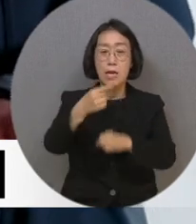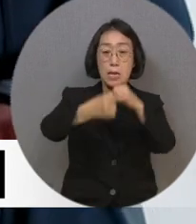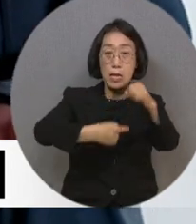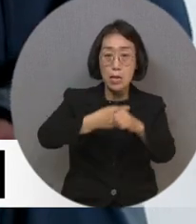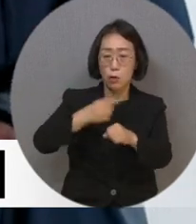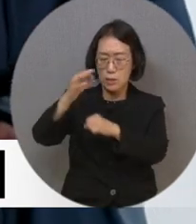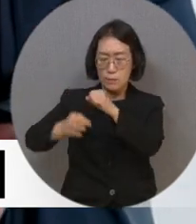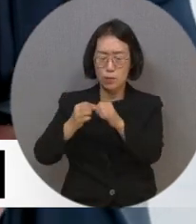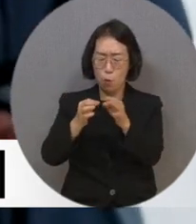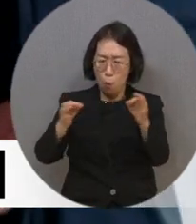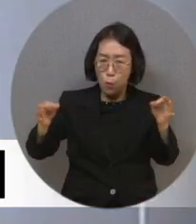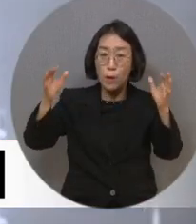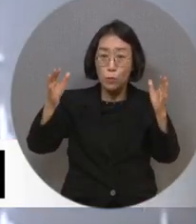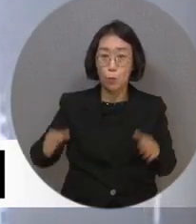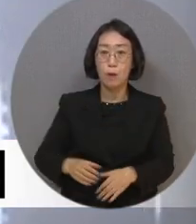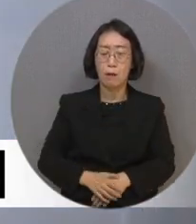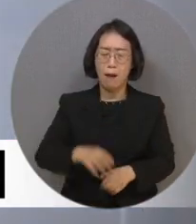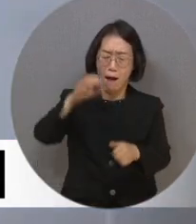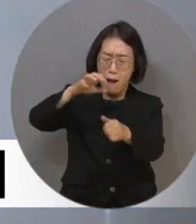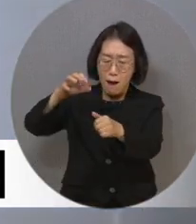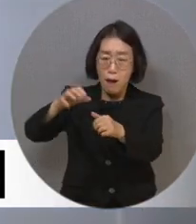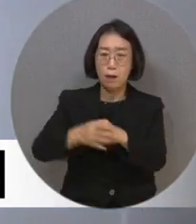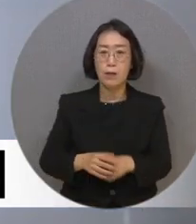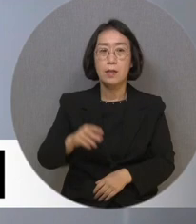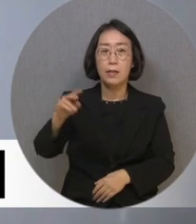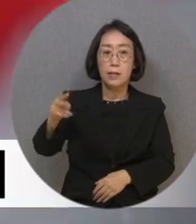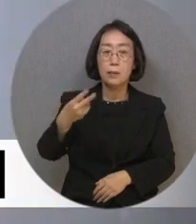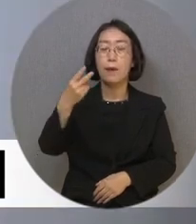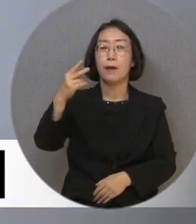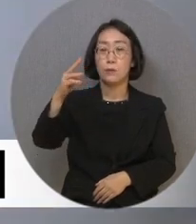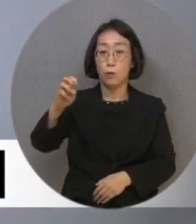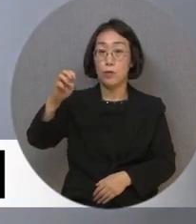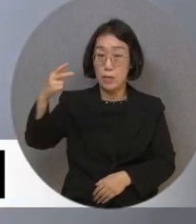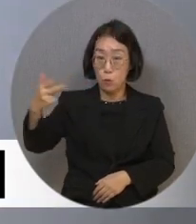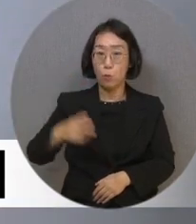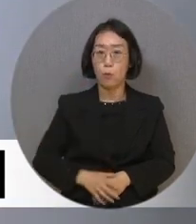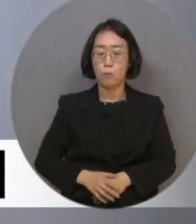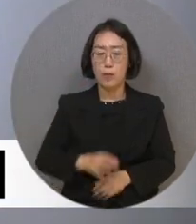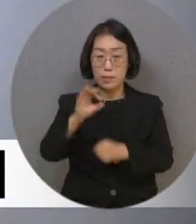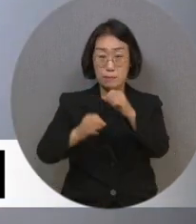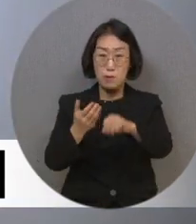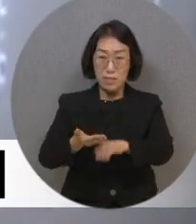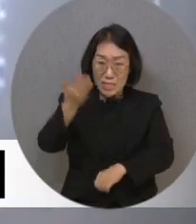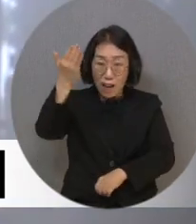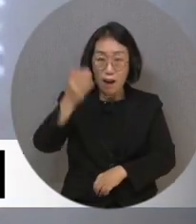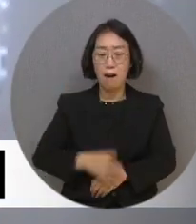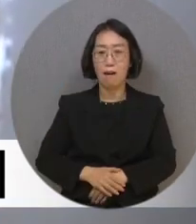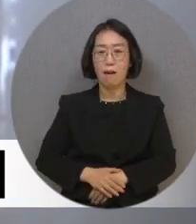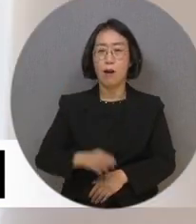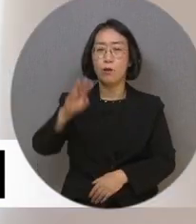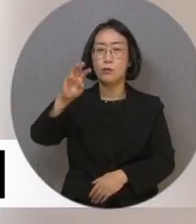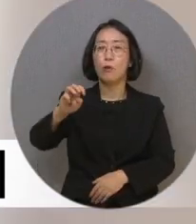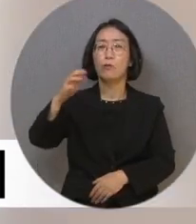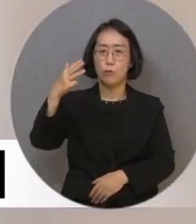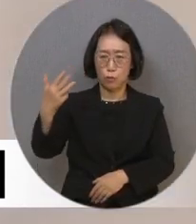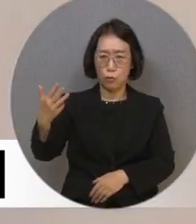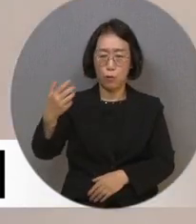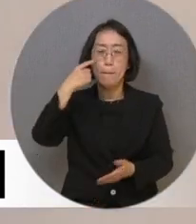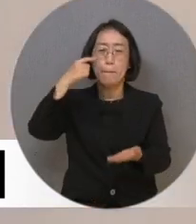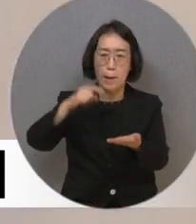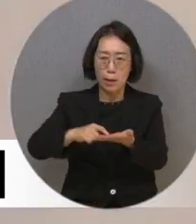10년까지 나타난 사례는 총 237건 학대 기간이 10년 이상인 사례는 38